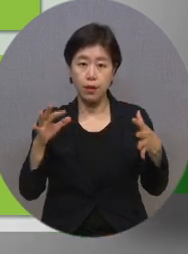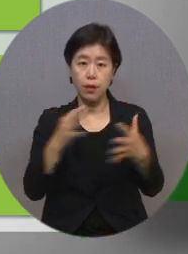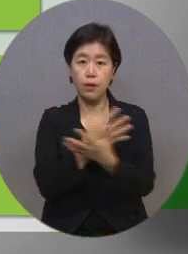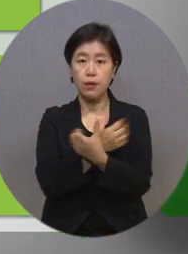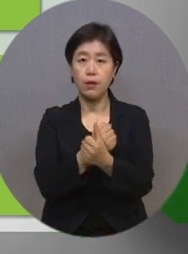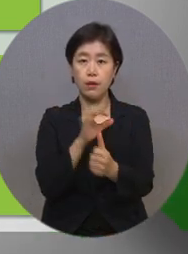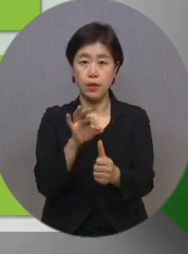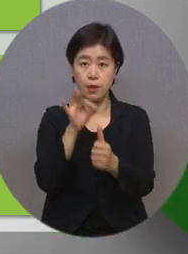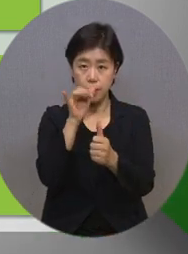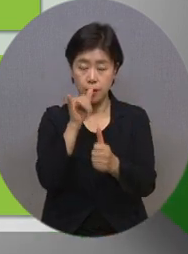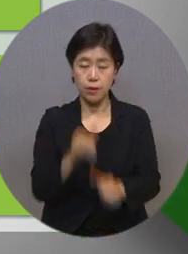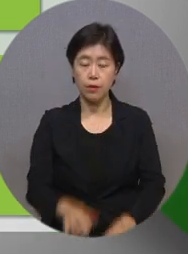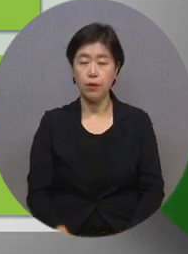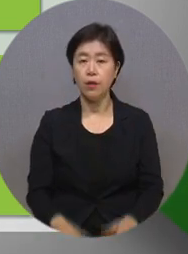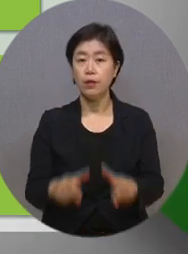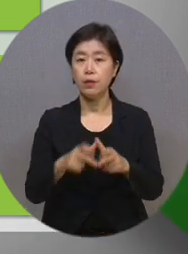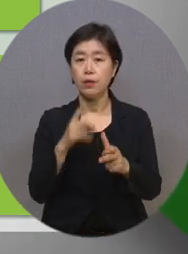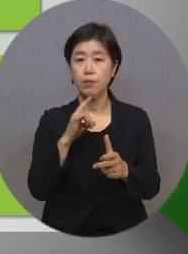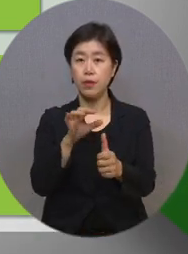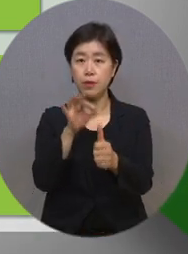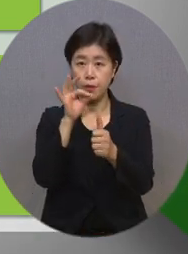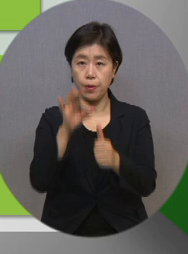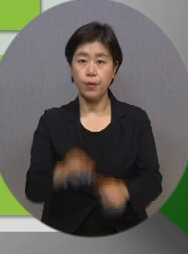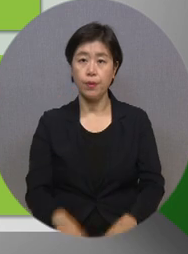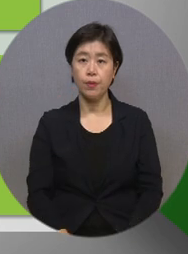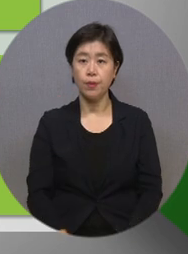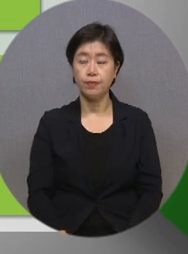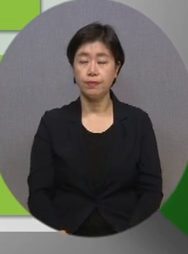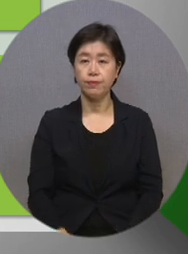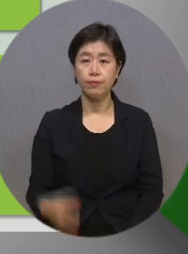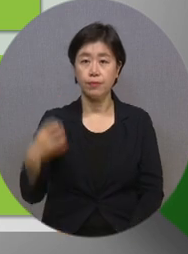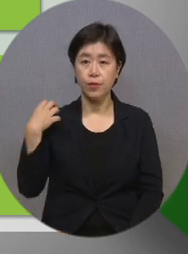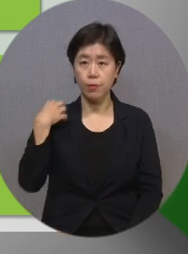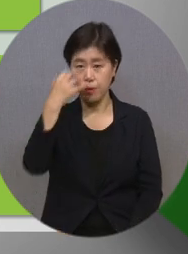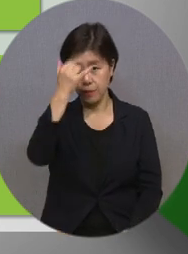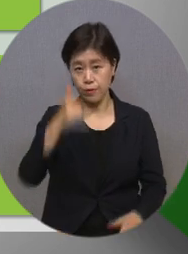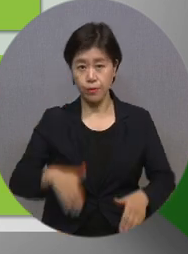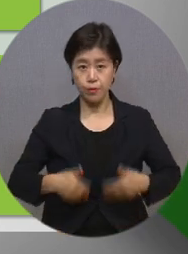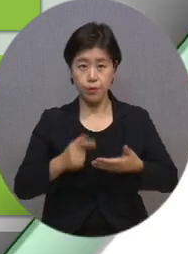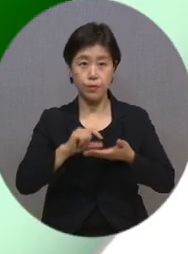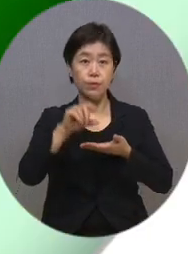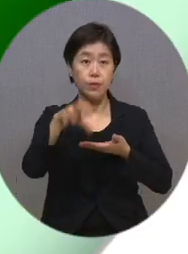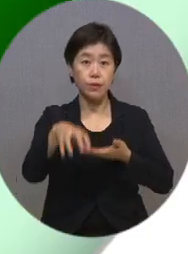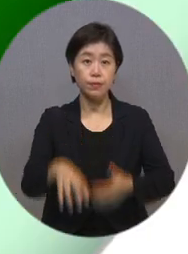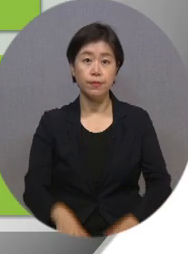계약직을 모집합니다. 장애인만 채용하며 담당 지사는 충남 지사입니다.